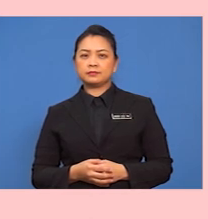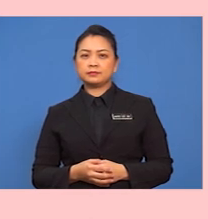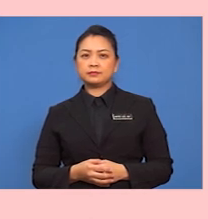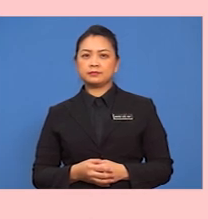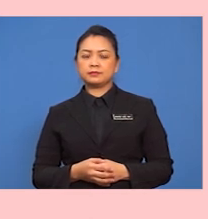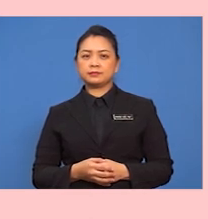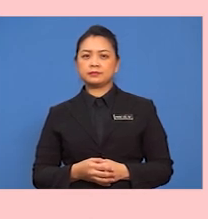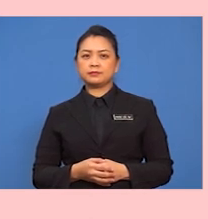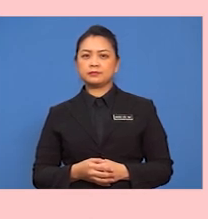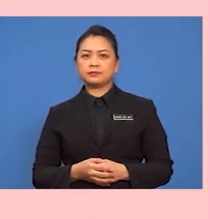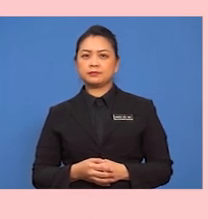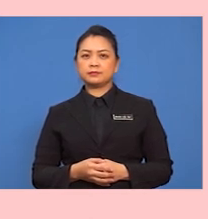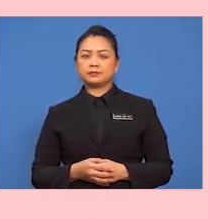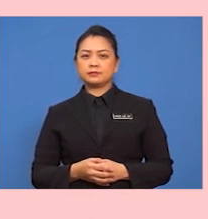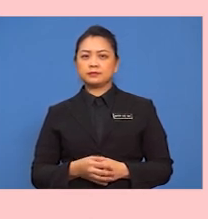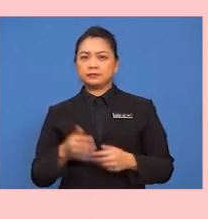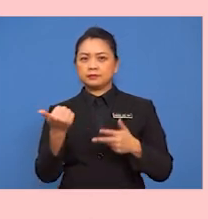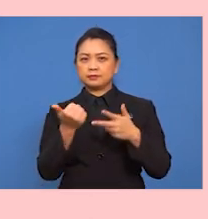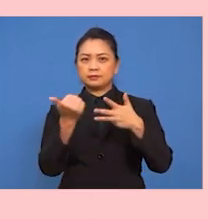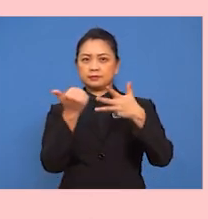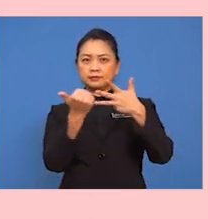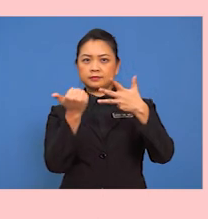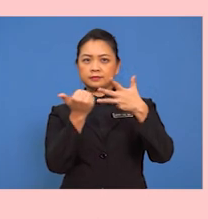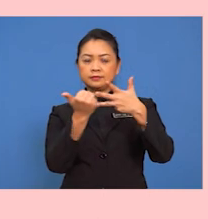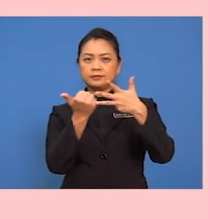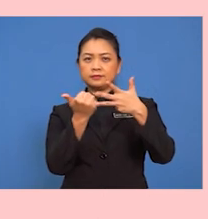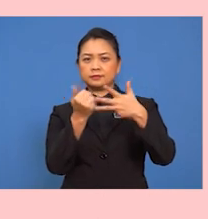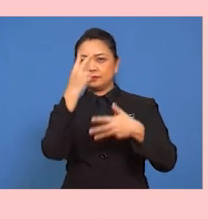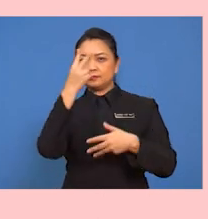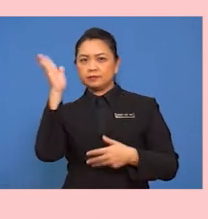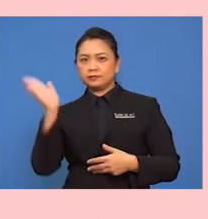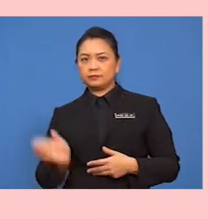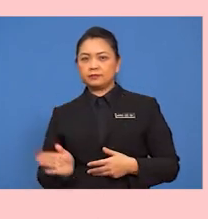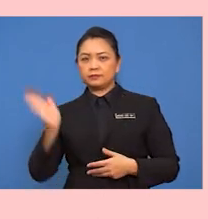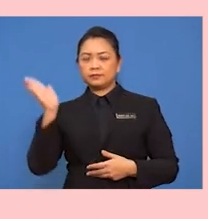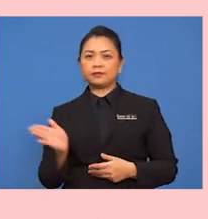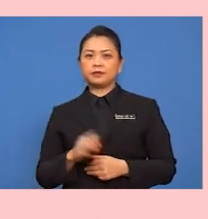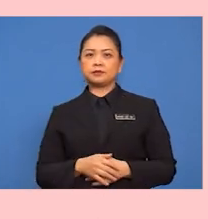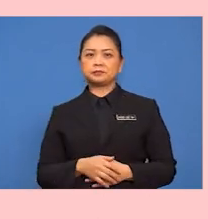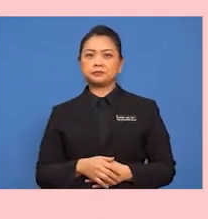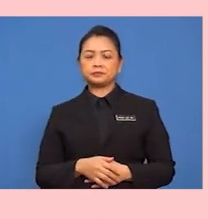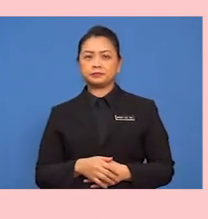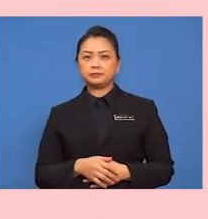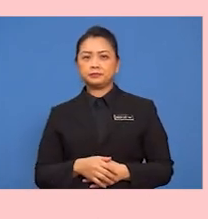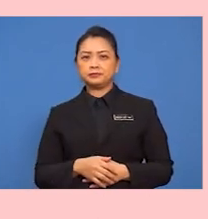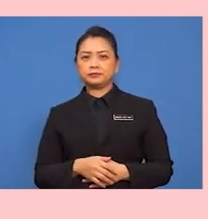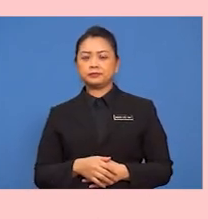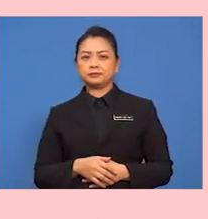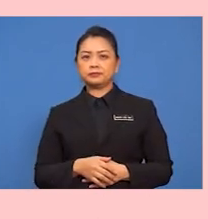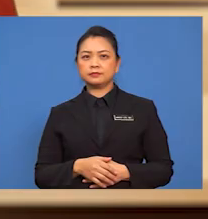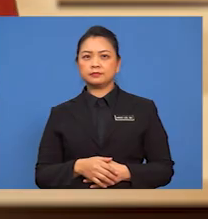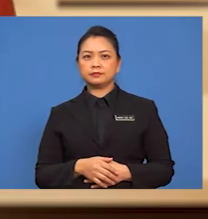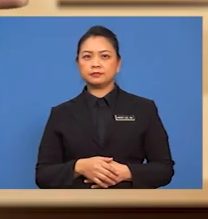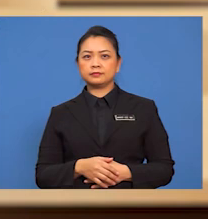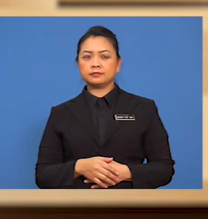sama dengan 5 kuasa darab 10. X sama dengan 2.